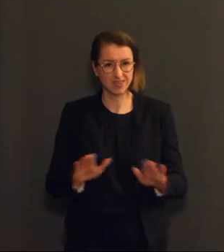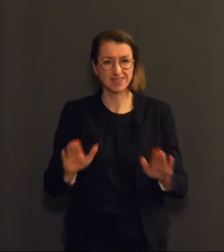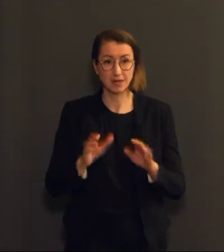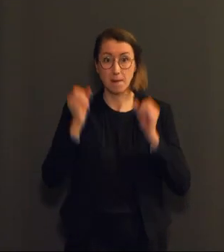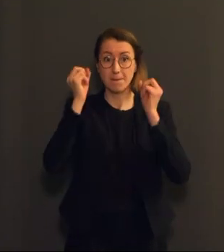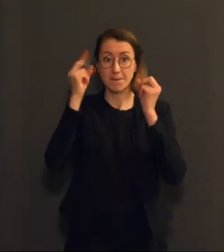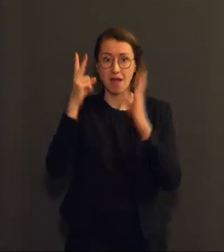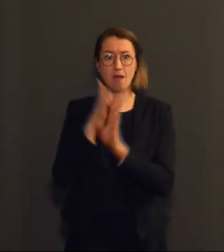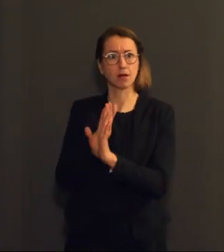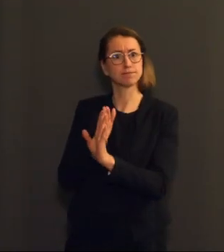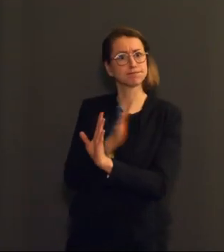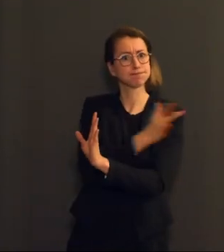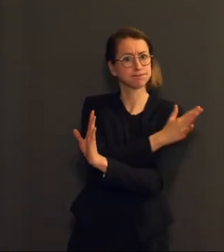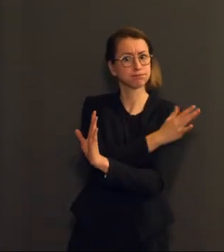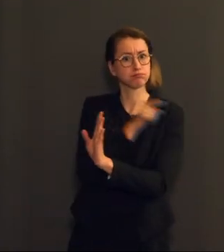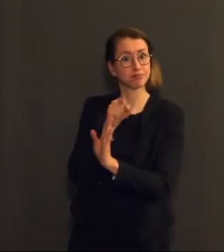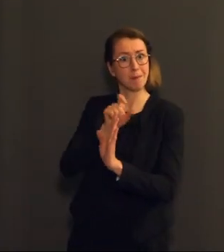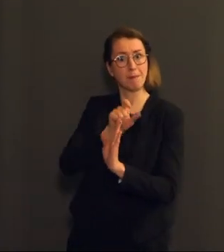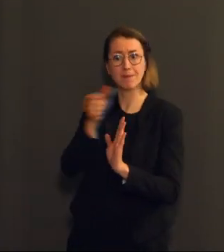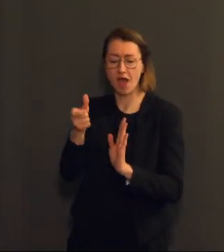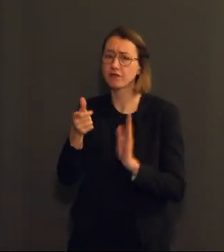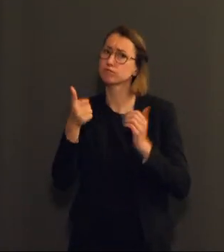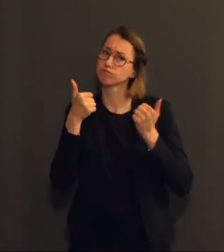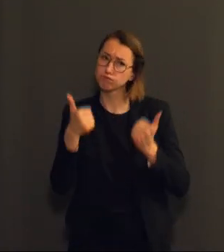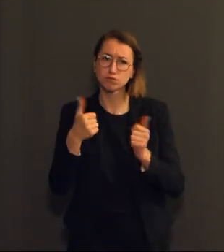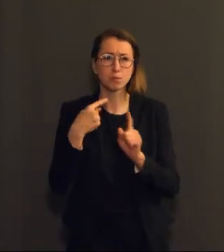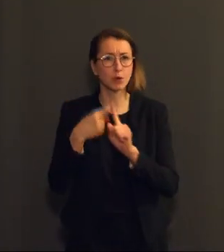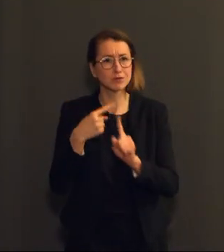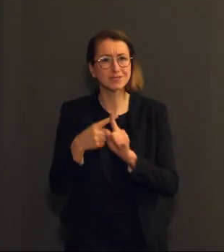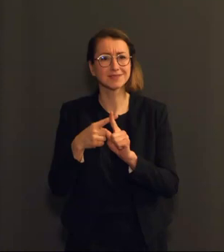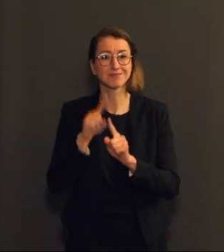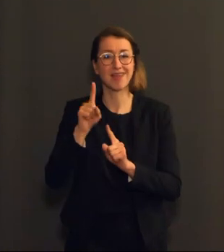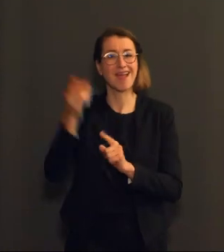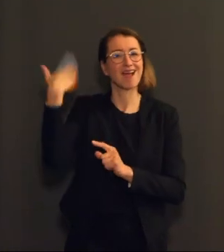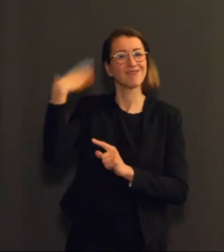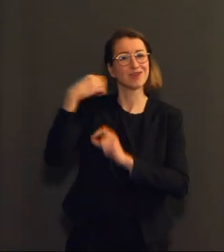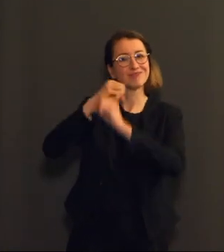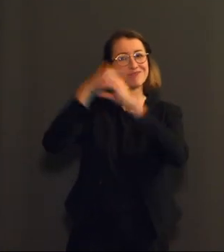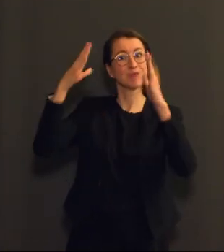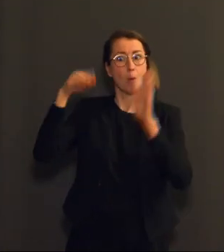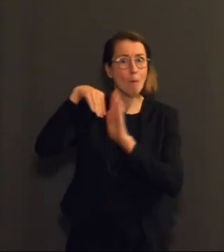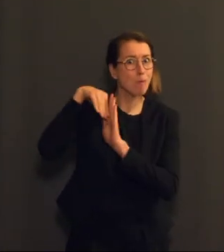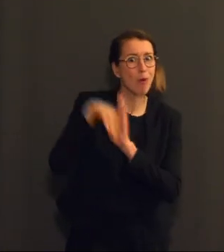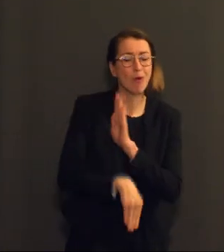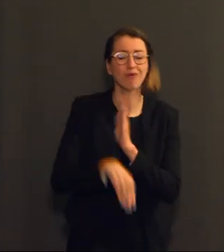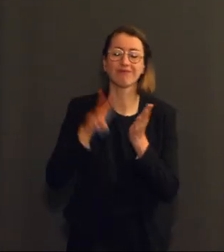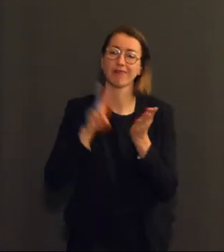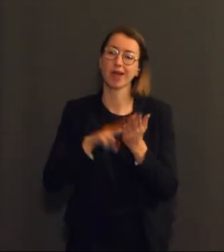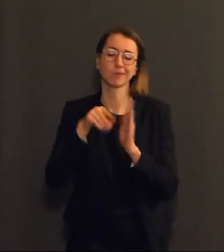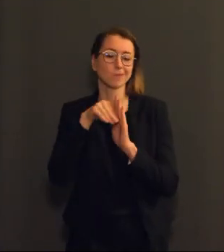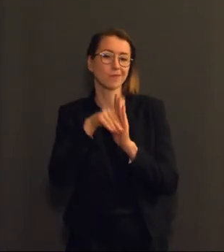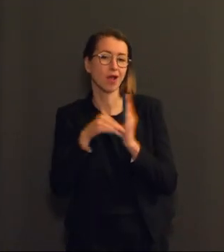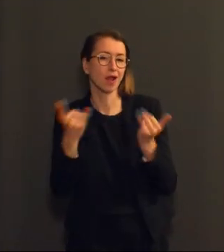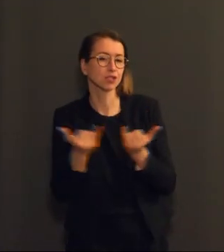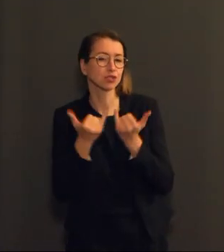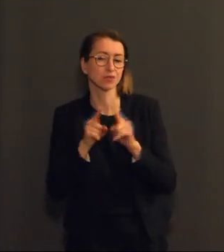indéniable, mais il n'a clairement pas entraîné la diminution telle qu'on l'aurait souhaité. Les contaminations, comme